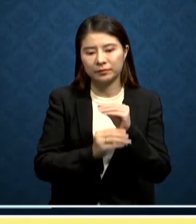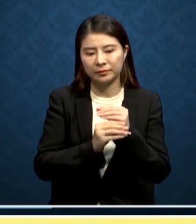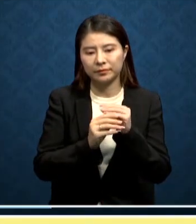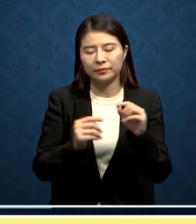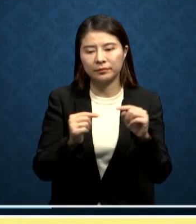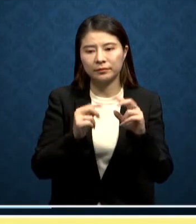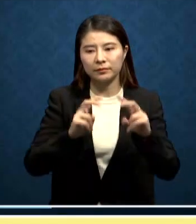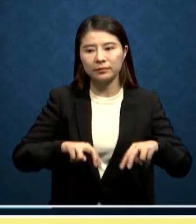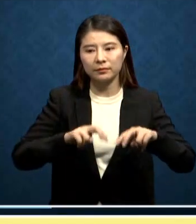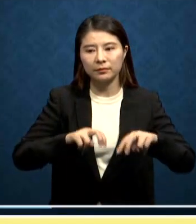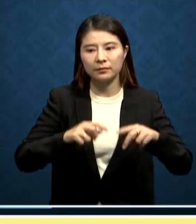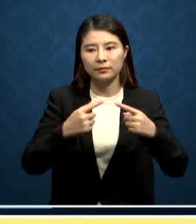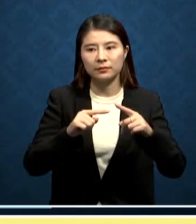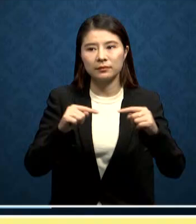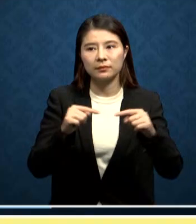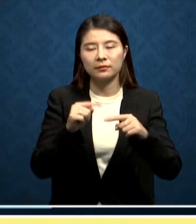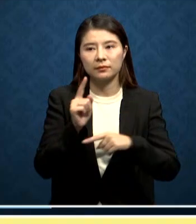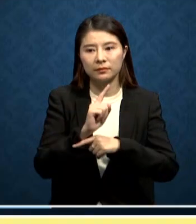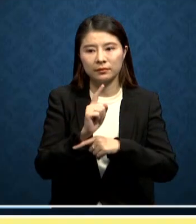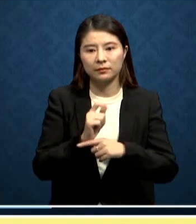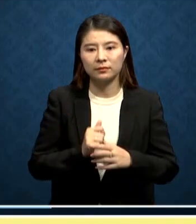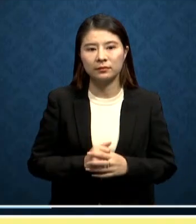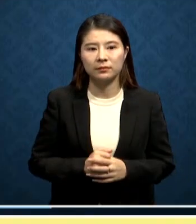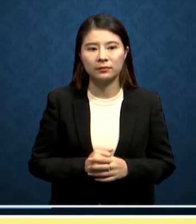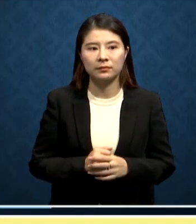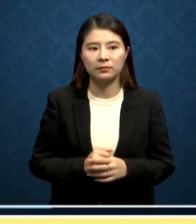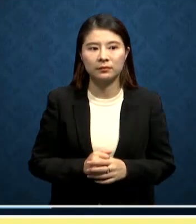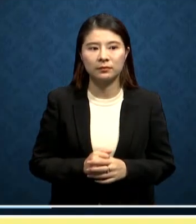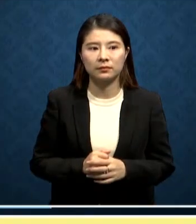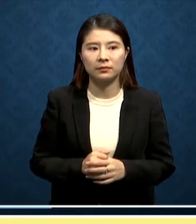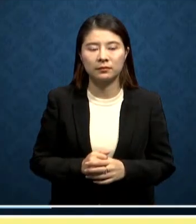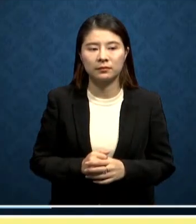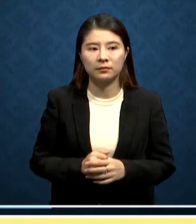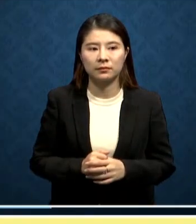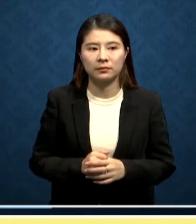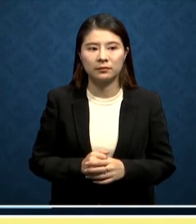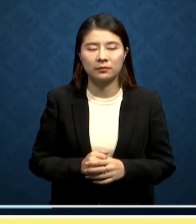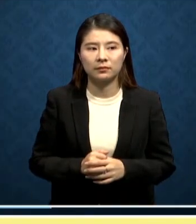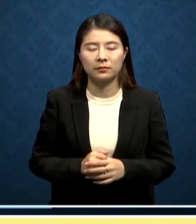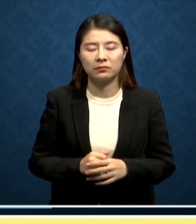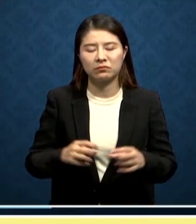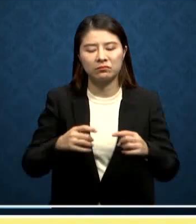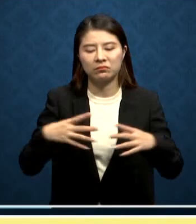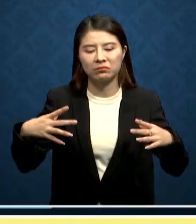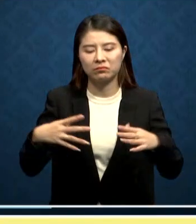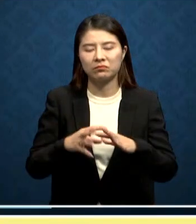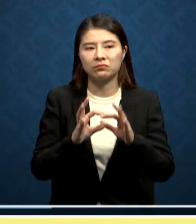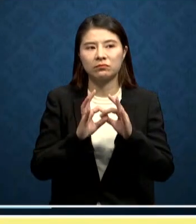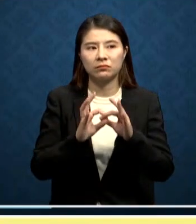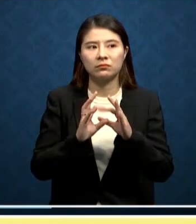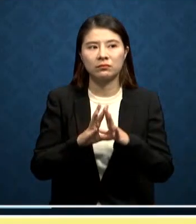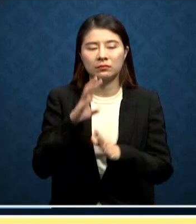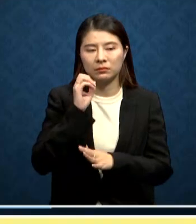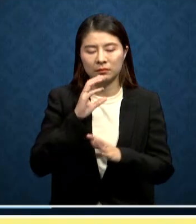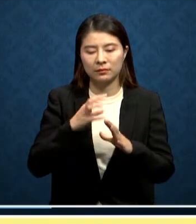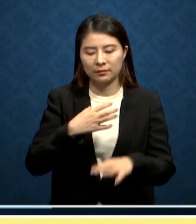วิจัยแต่ว่าว่าดูแล้วก็ไม่ไม่ไม่ค่อยสอดคล้องกับที่ให้ข้อสังเกต่ะคือเราอยาก